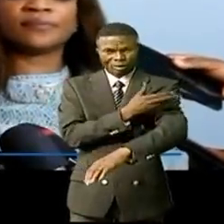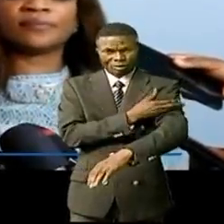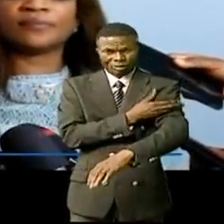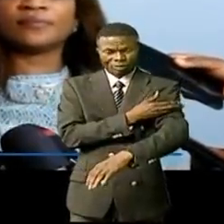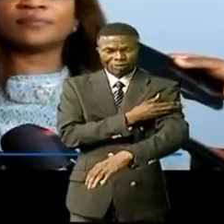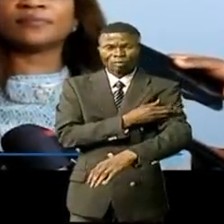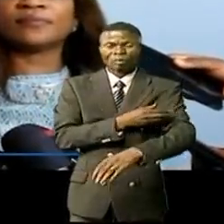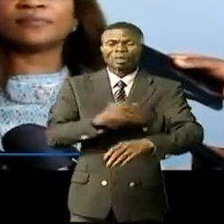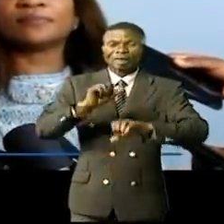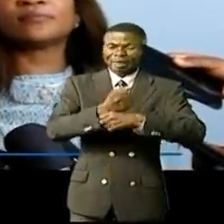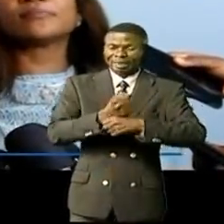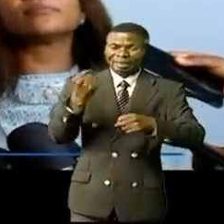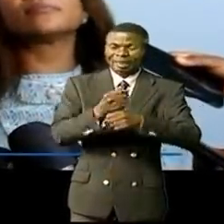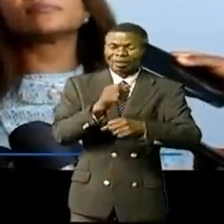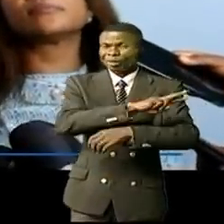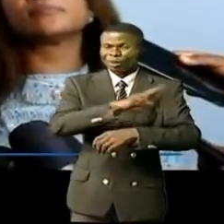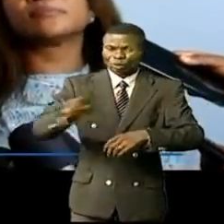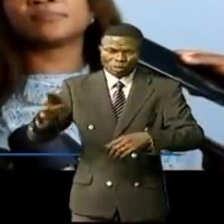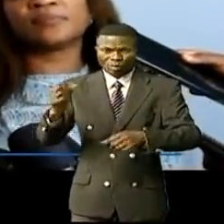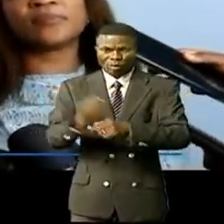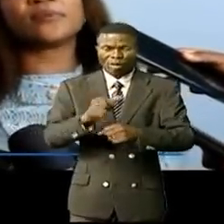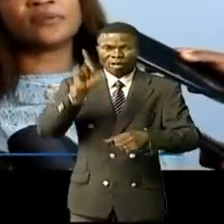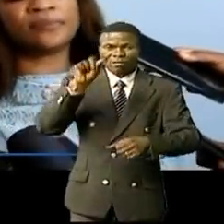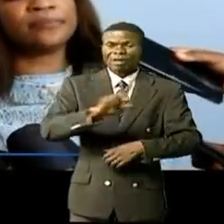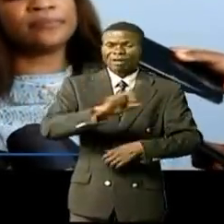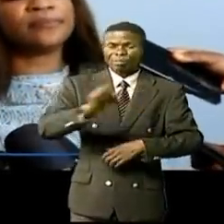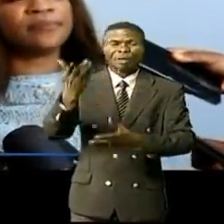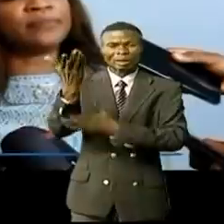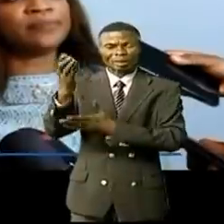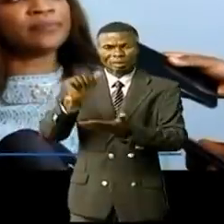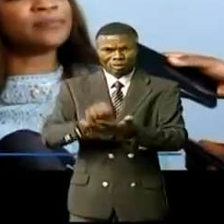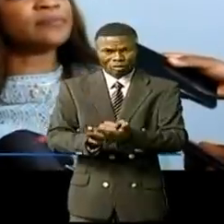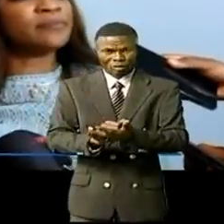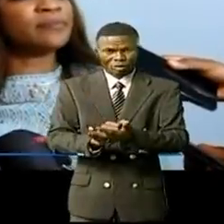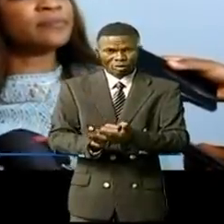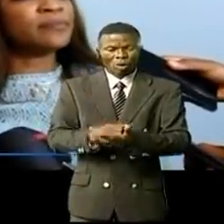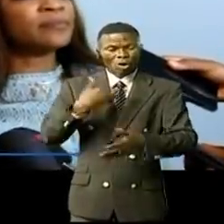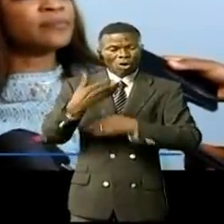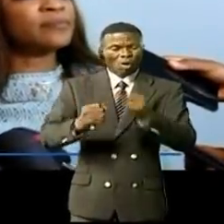2000 emplois, et que j'ai devant moi 20 000 demandeurs, vous ne verrez pas mes